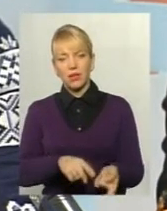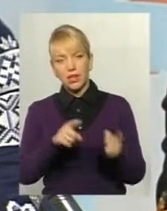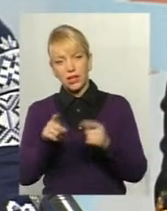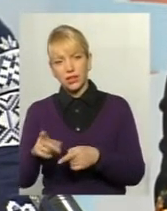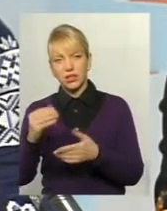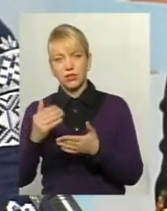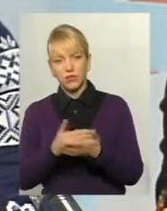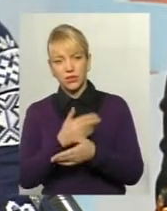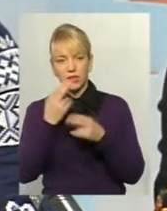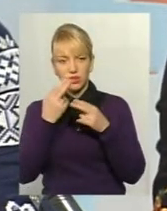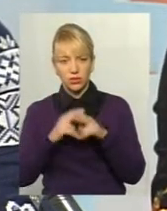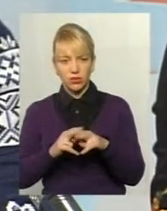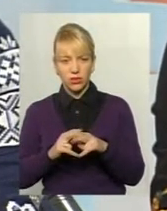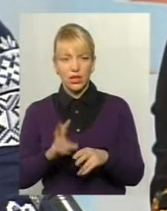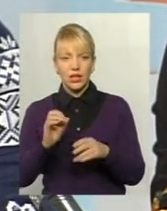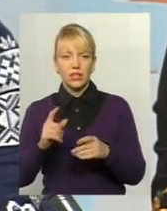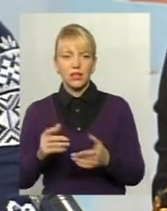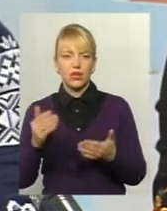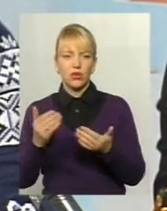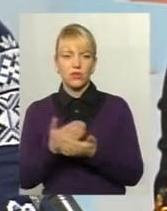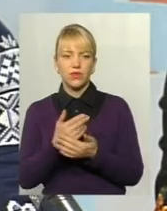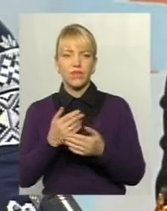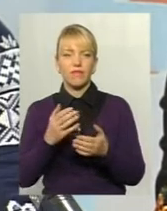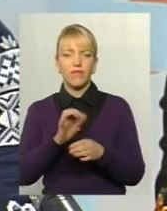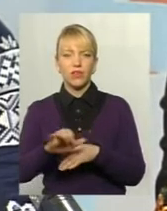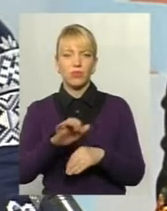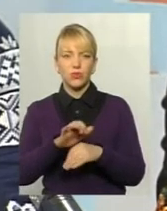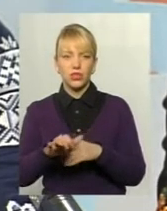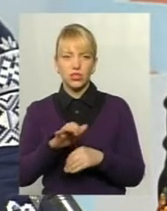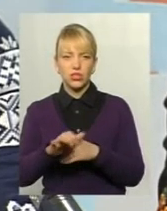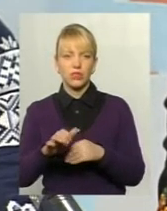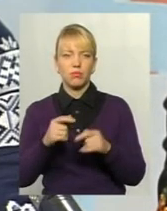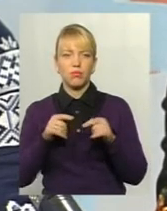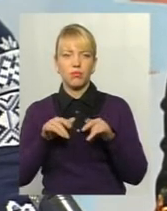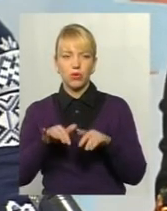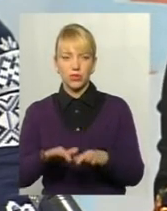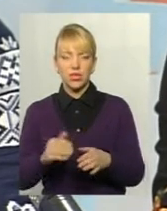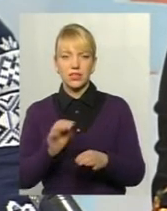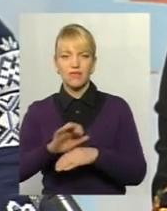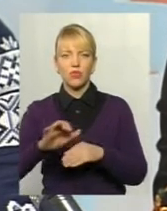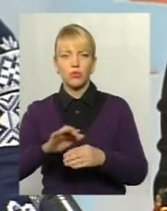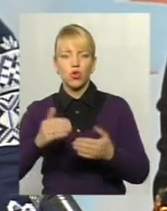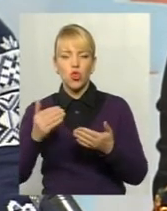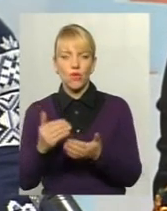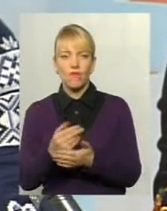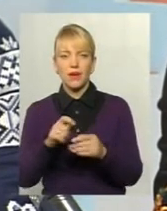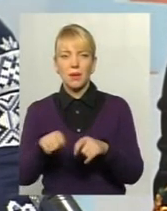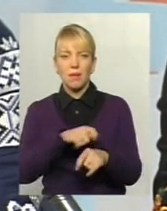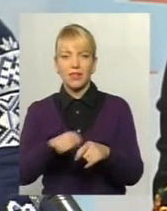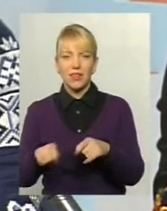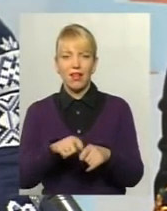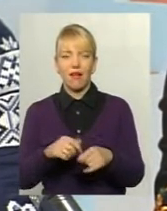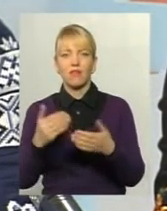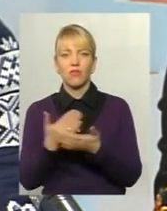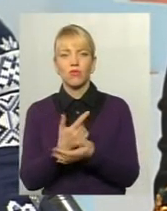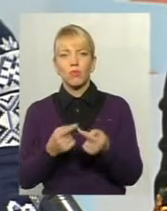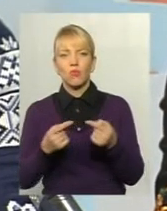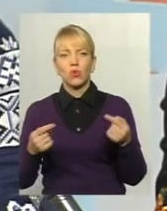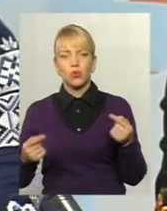нові технології, на нові виробничі процеси, виробництво абсолютно нових матеріалів, продуктів,